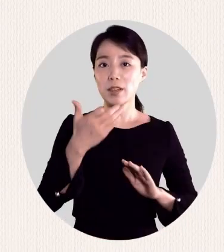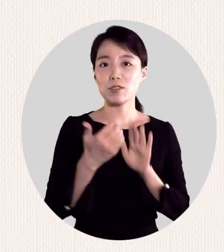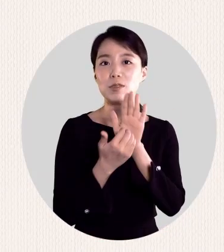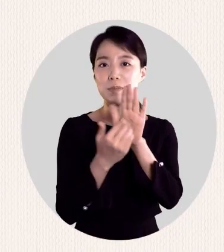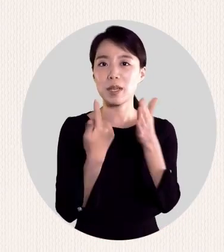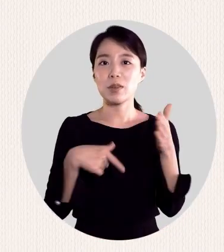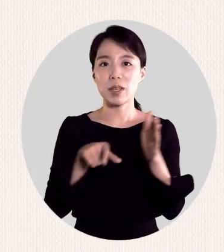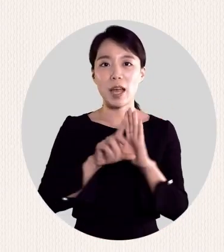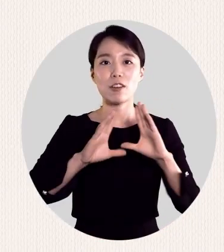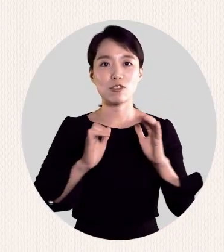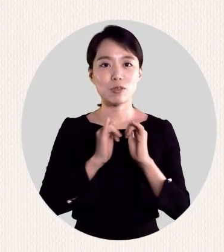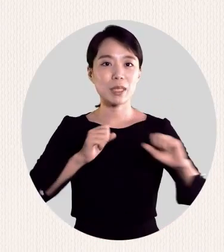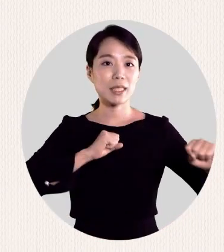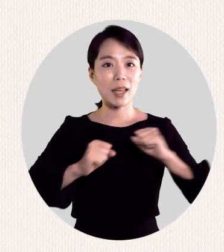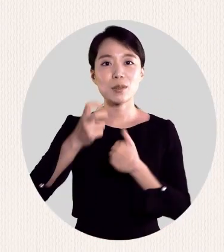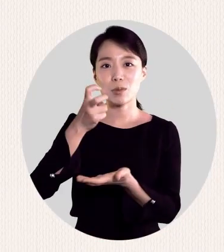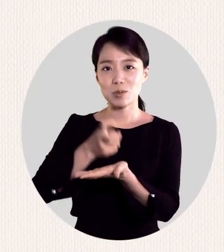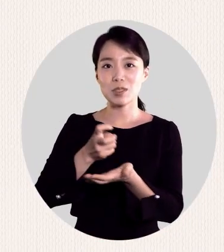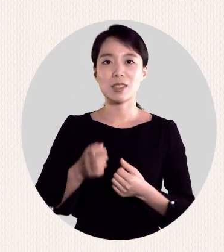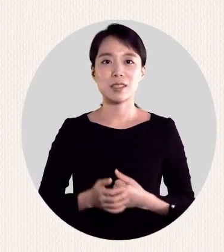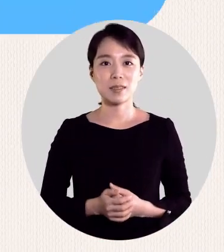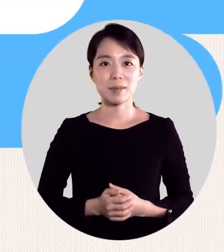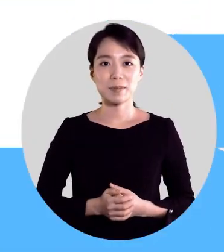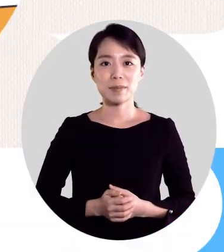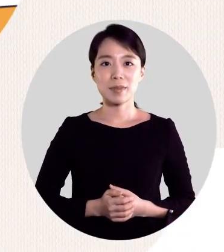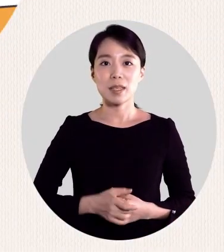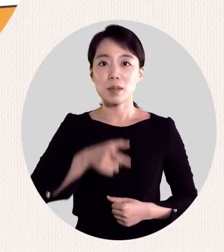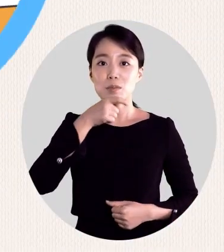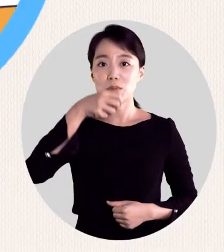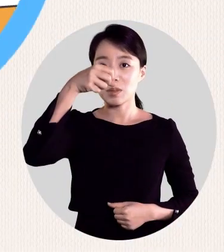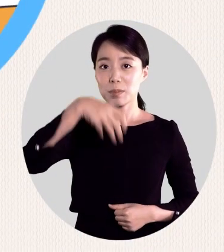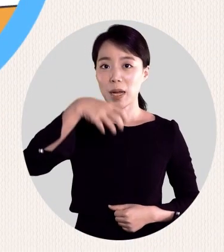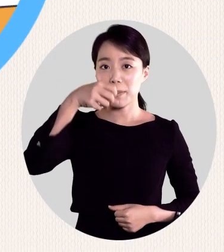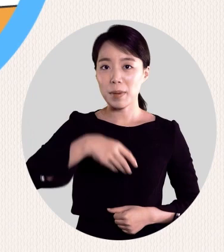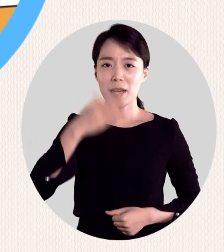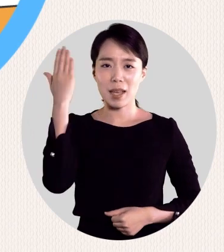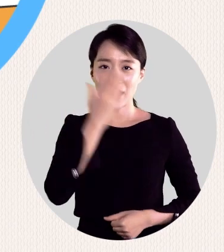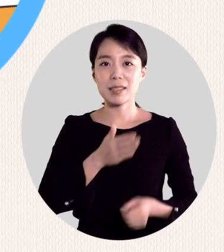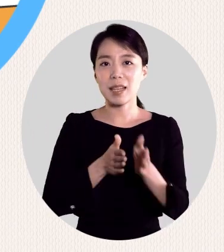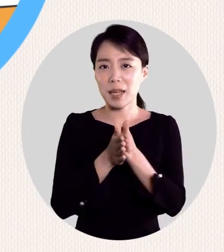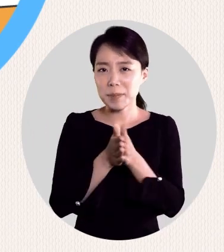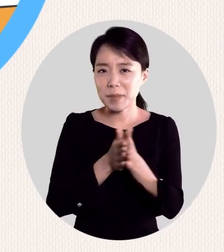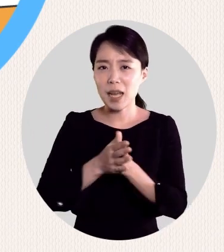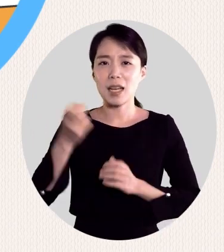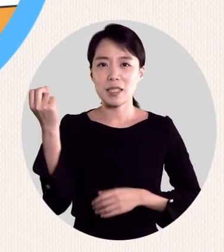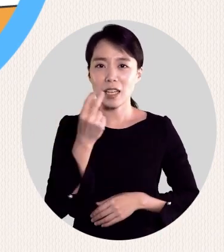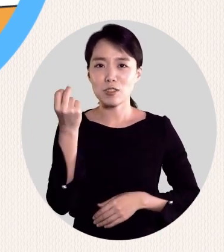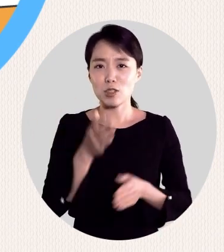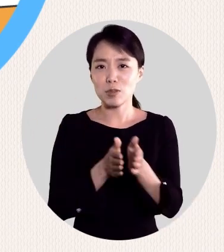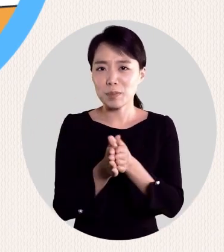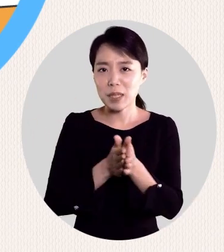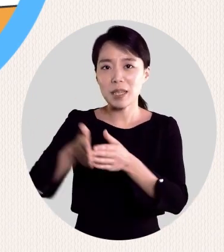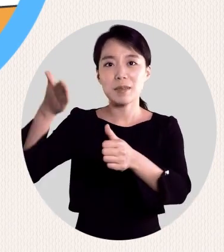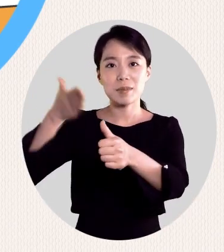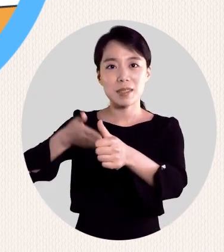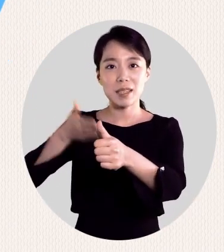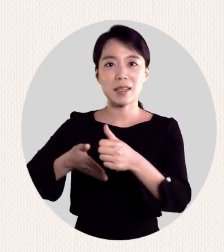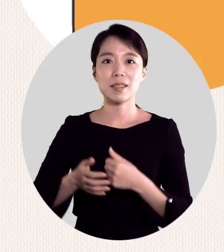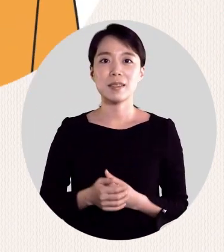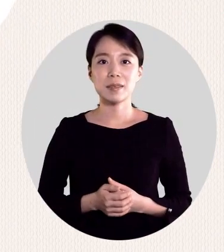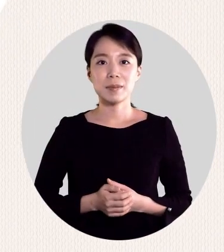코로나19 예방을 위한 국민 행동수칙. 흐르는 물에 비누로 꼼꼼하게 자주 손을